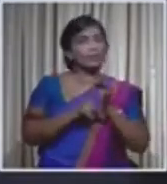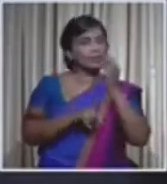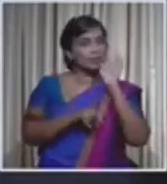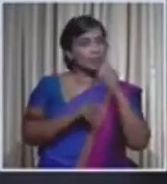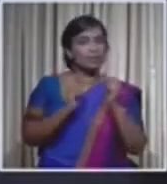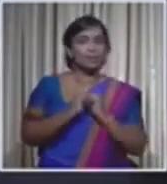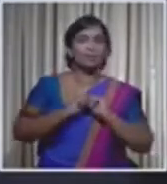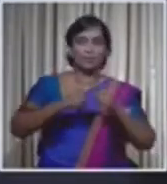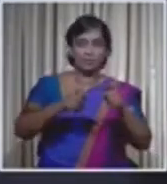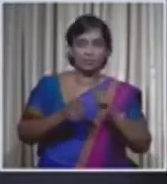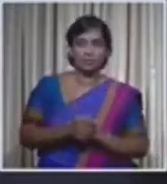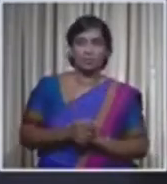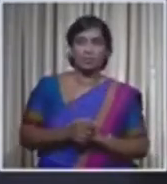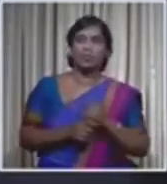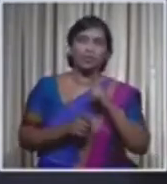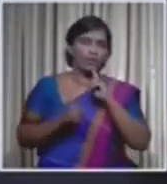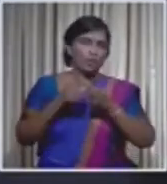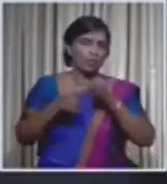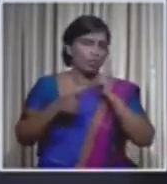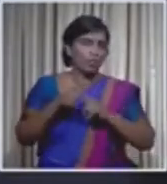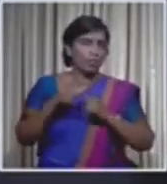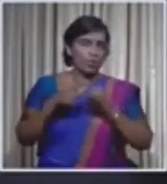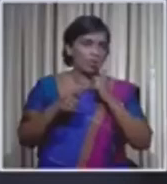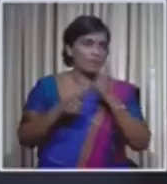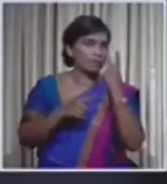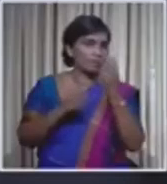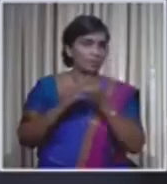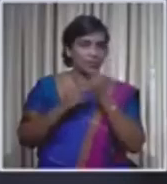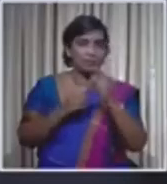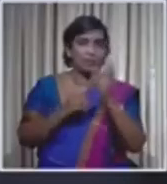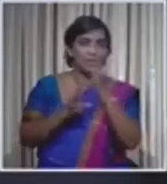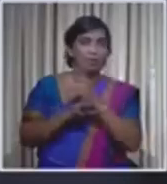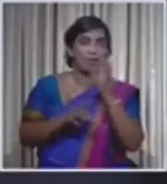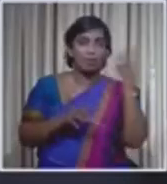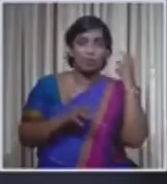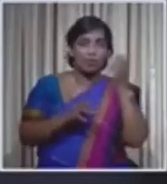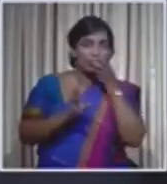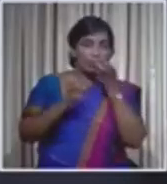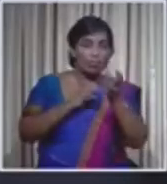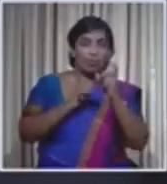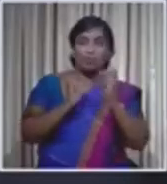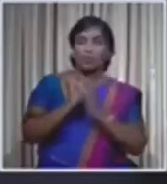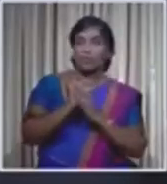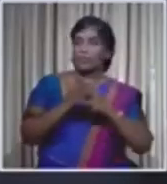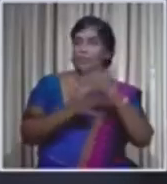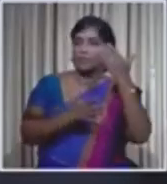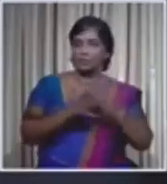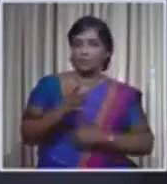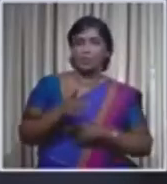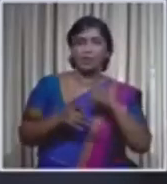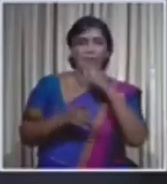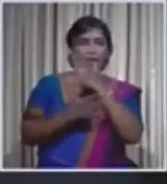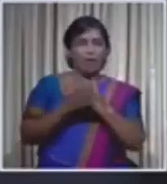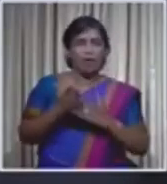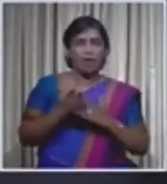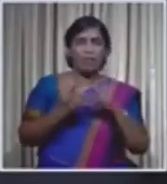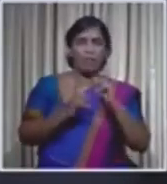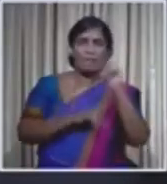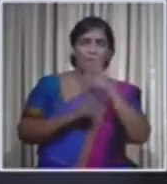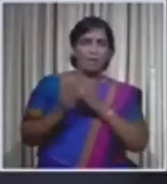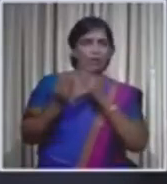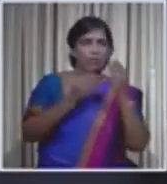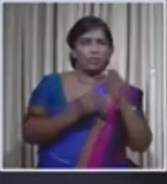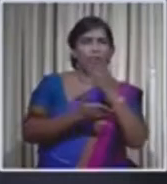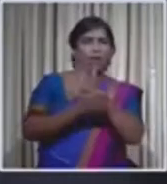ජනාධිපතිතුමා ක්‍රියාත්මක කිරීම මම උදාහරණ දෙකක් දෙන්නම් එකක් පාස්කු ඉරිදා කොමිෂන් වාර්තාව එක කොටසක් මේ සභාවට දීලා තියෙනවා